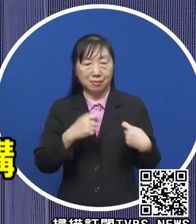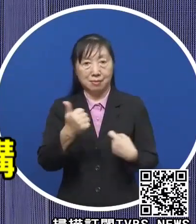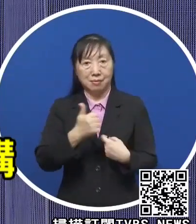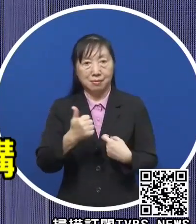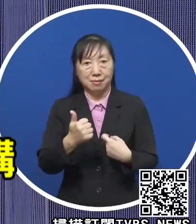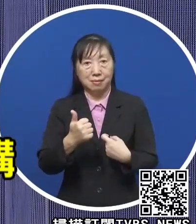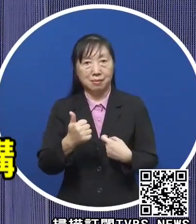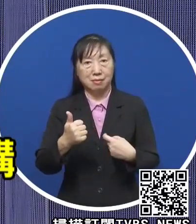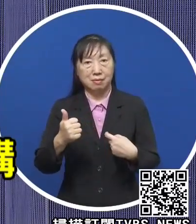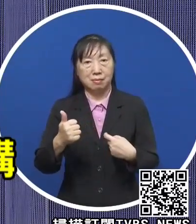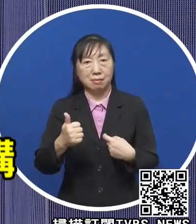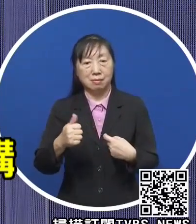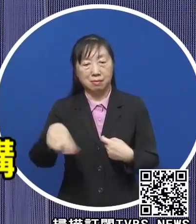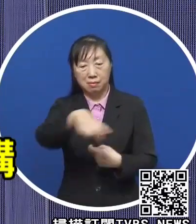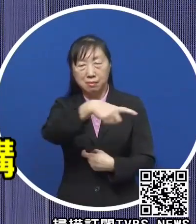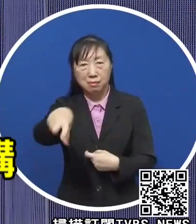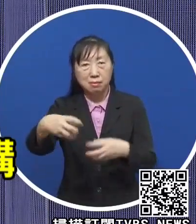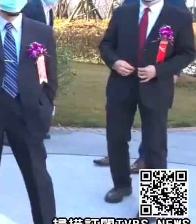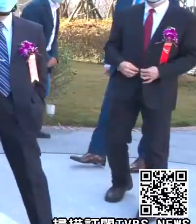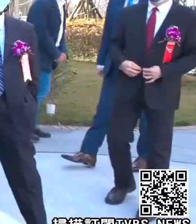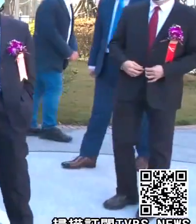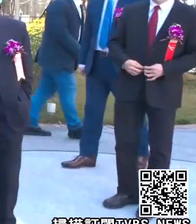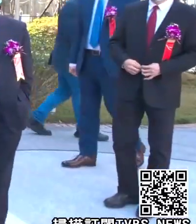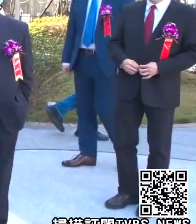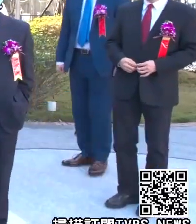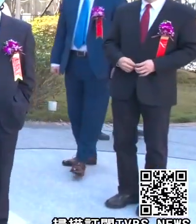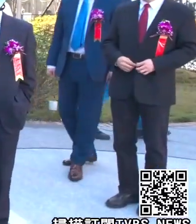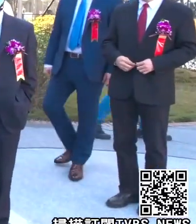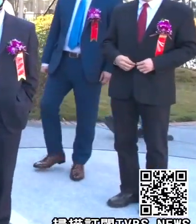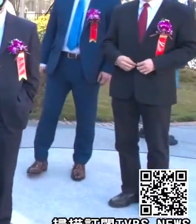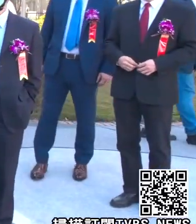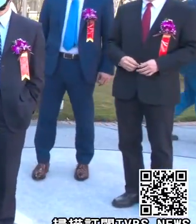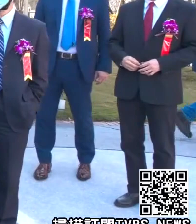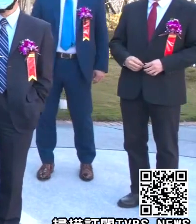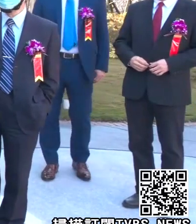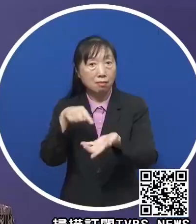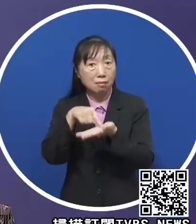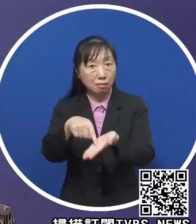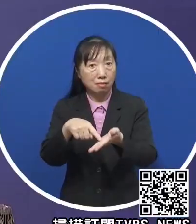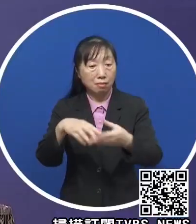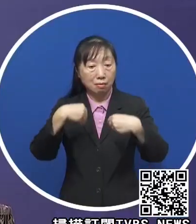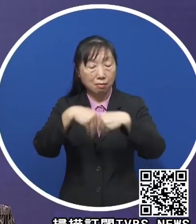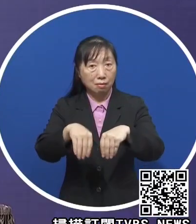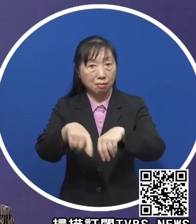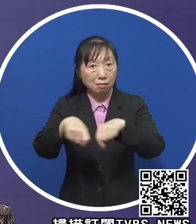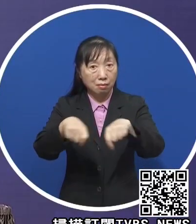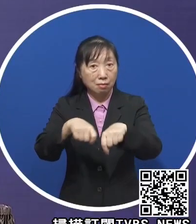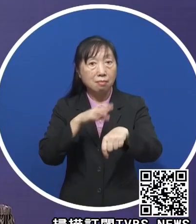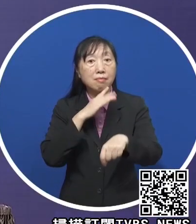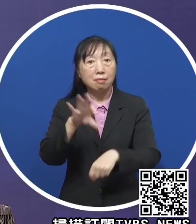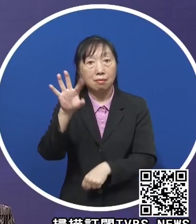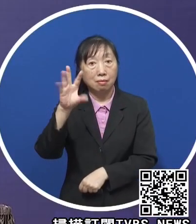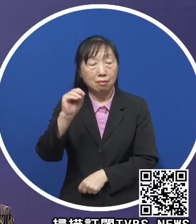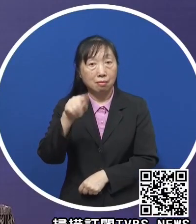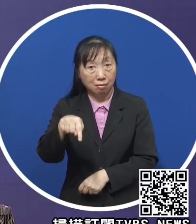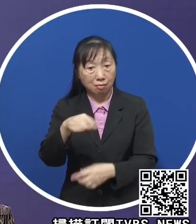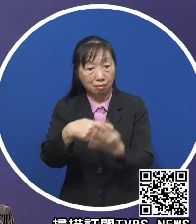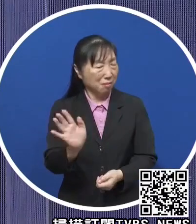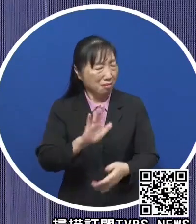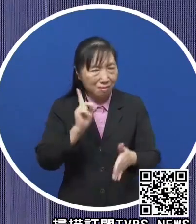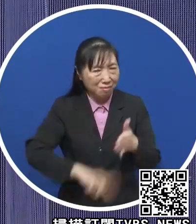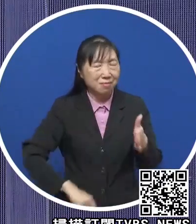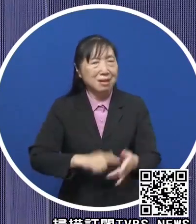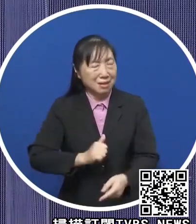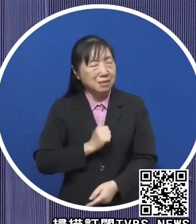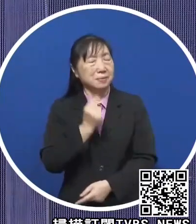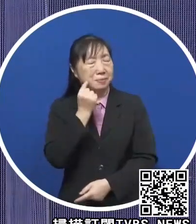生还没办法跟原厂来洽购。 就在郭董喊话和总统见面后，政院临时记者会上态度清楚明